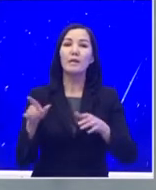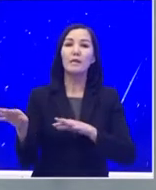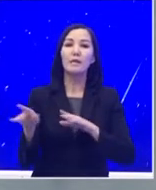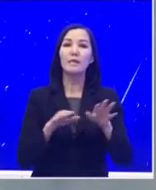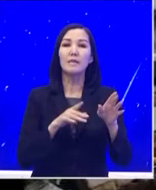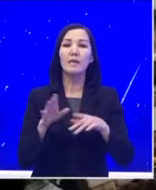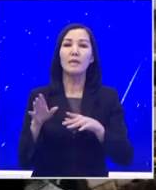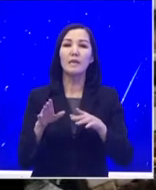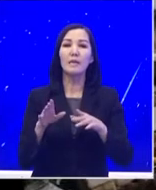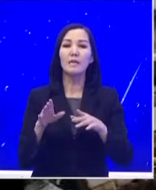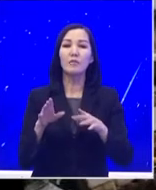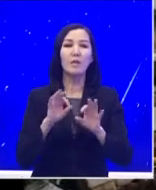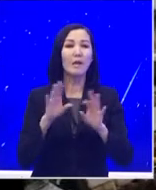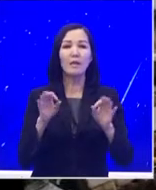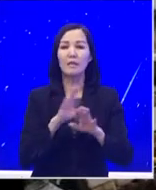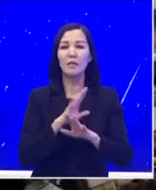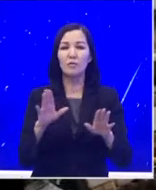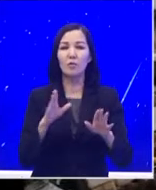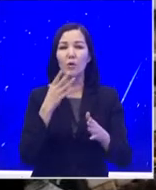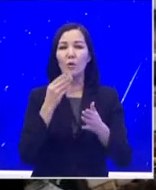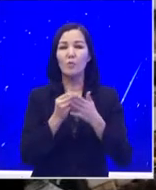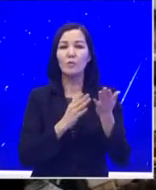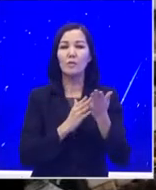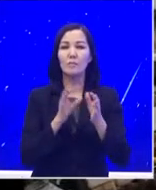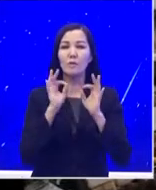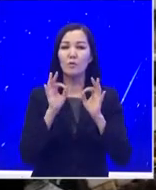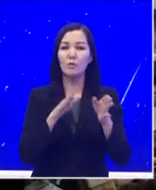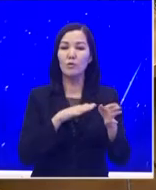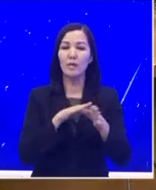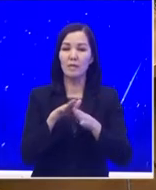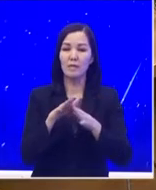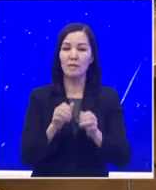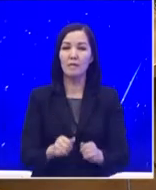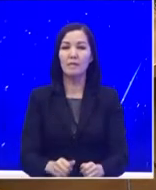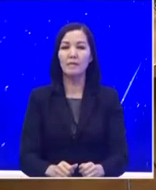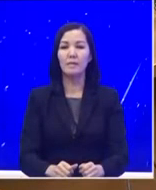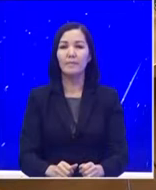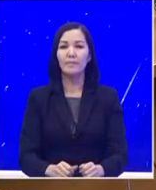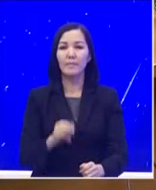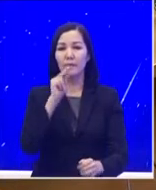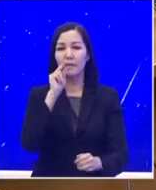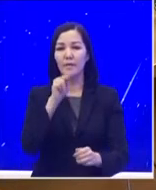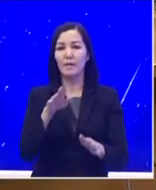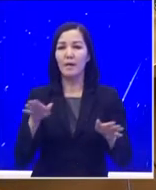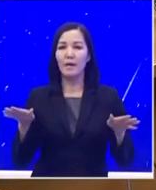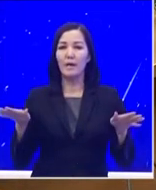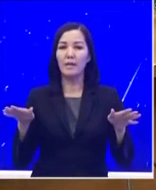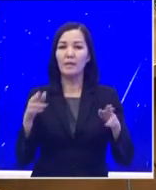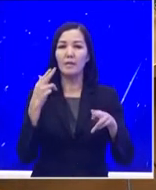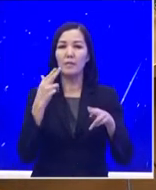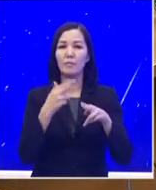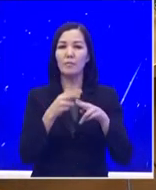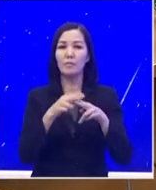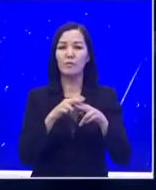туралы ешқандай пікір білдірмеді. Олар тек өз қызметтерін мүлтіксіз орындағаны белгілі болып тұр. Кінә қанаттардың қатқан мұз бен